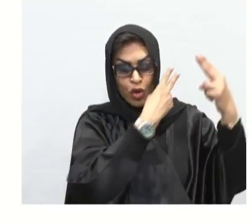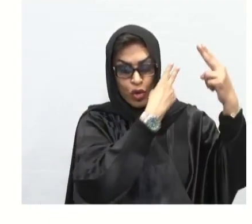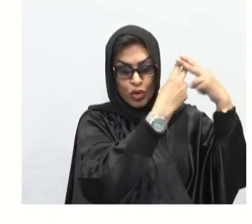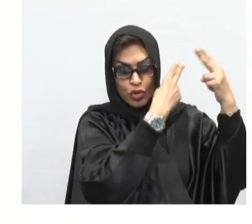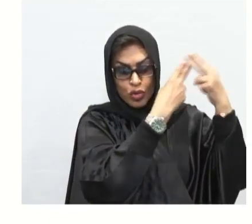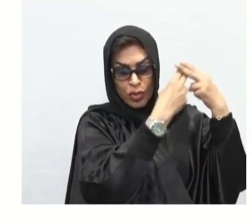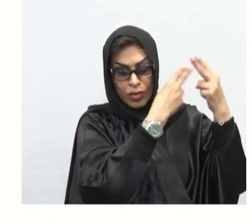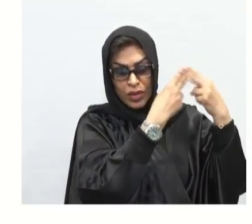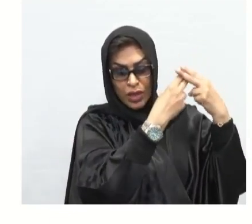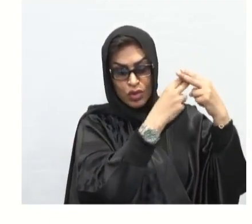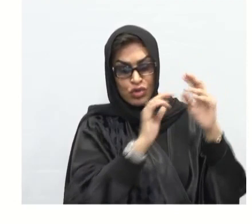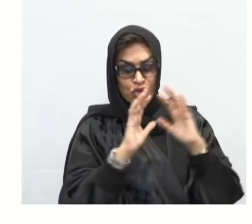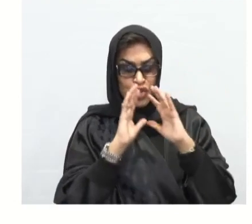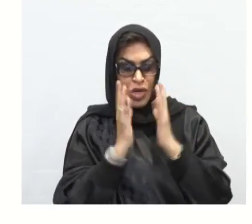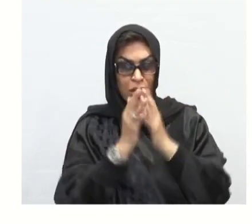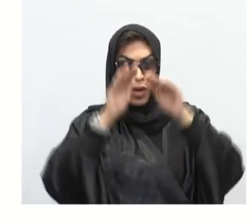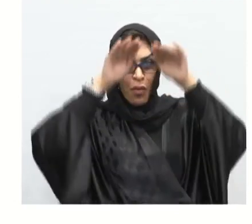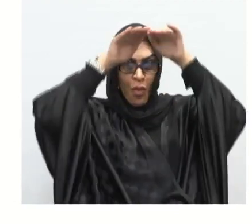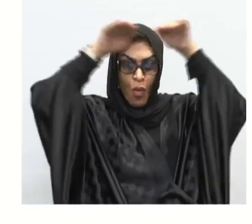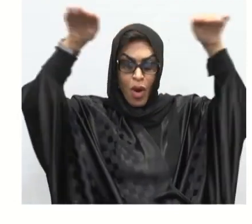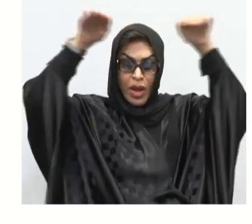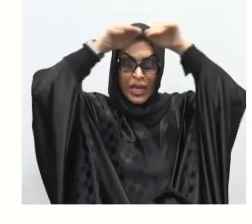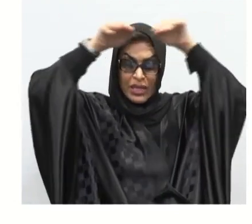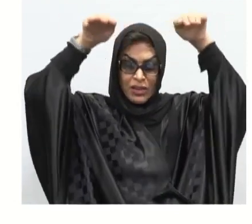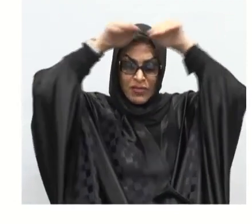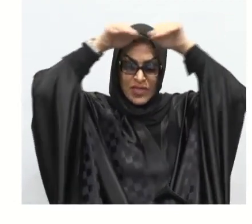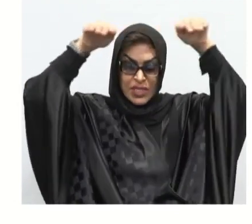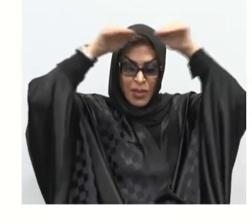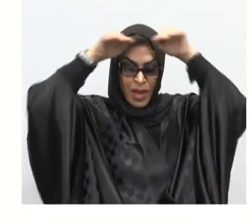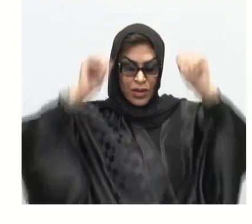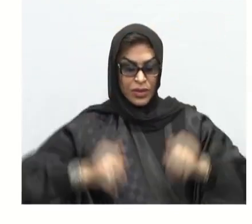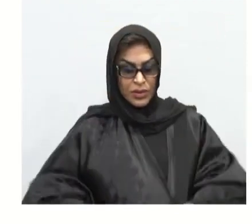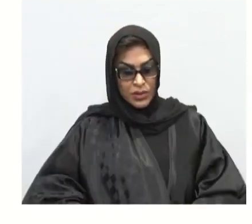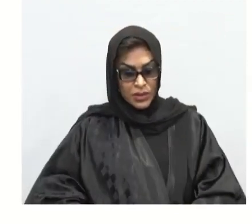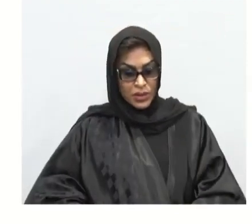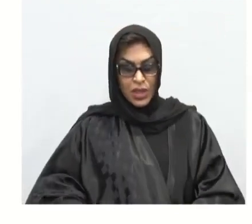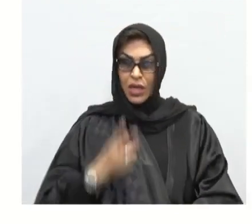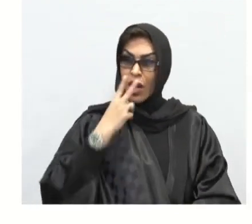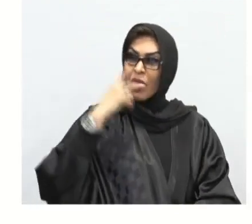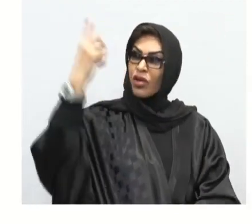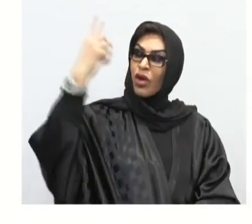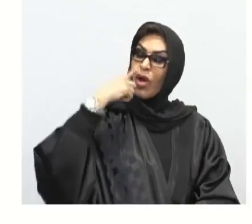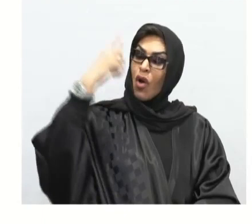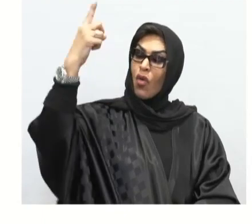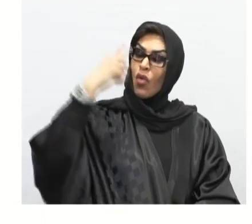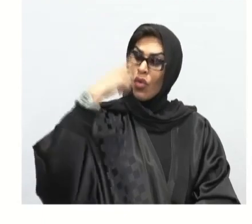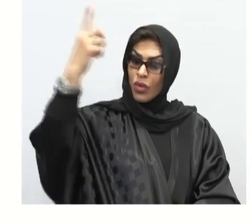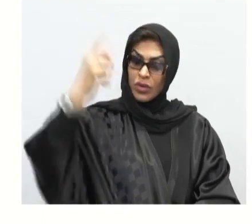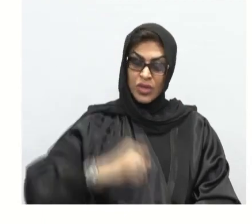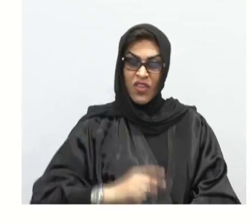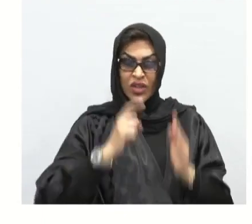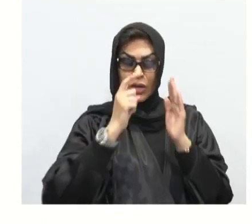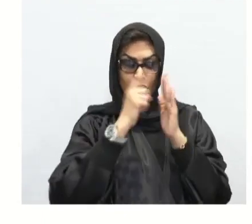من النجوم ياخذ شكلا معينا في السماء كما نراه او كما